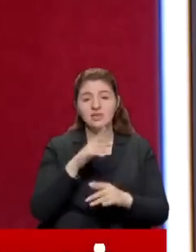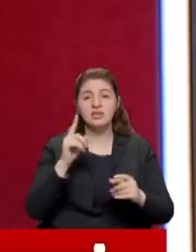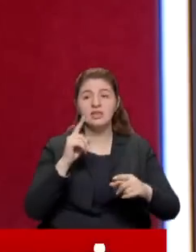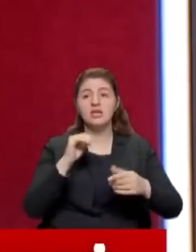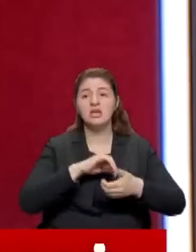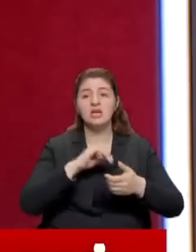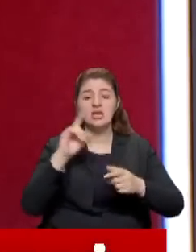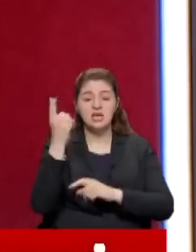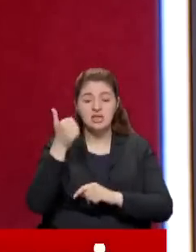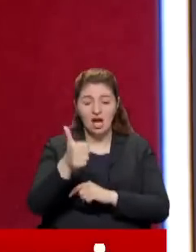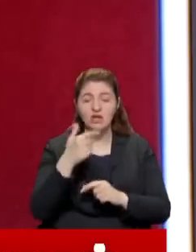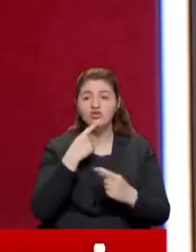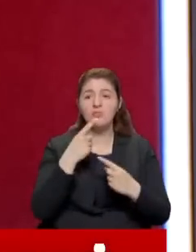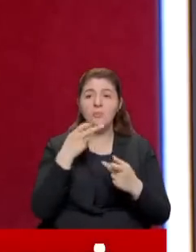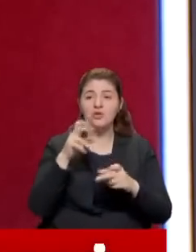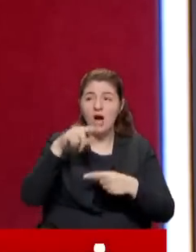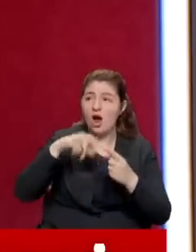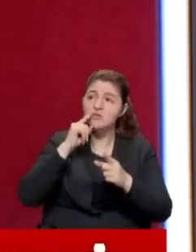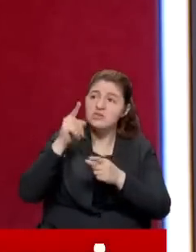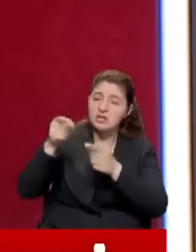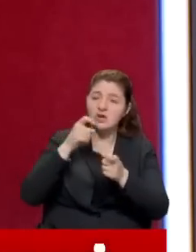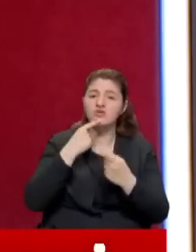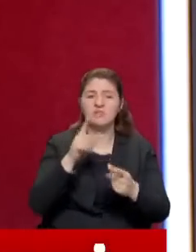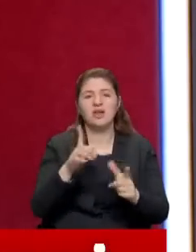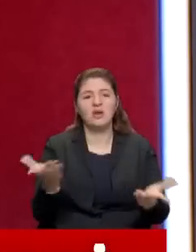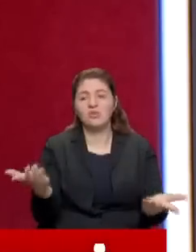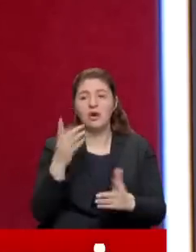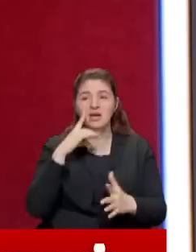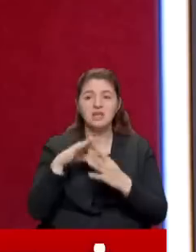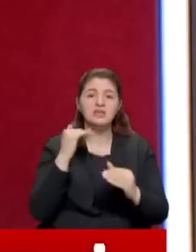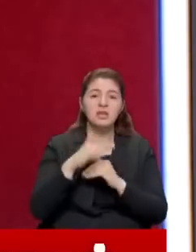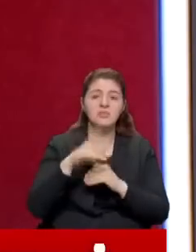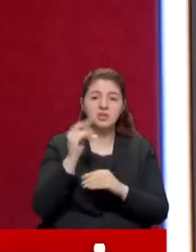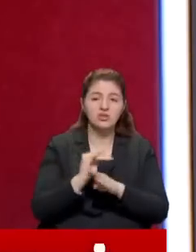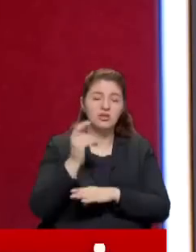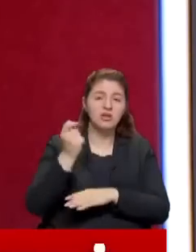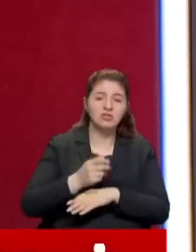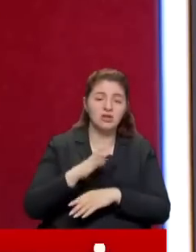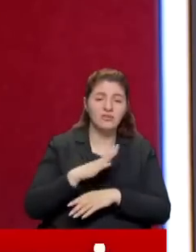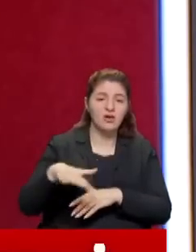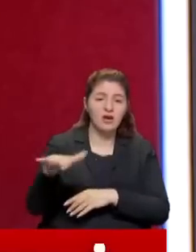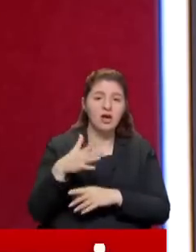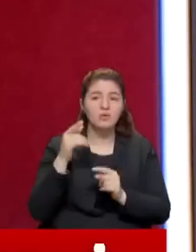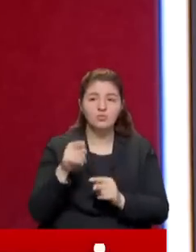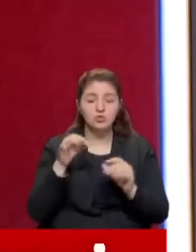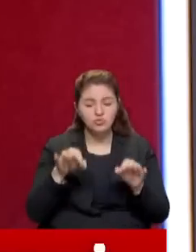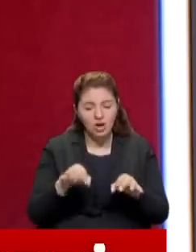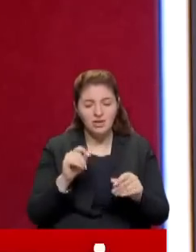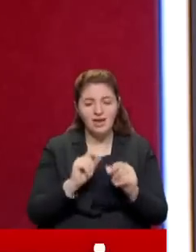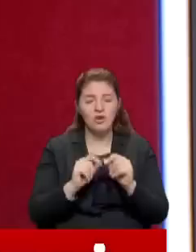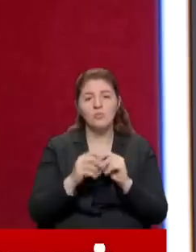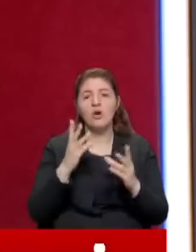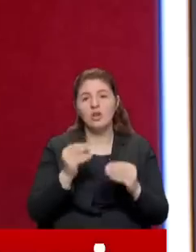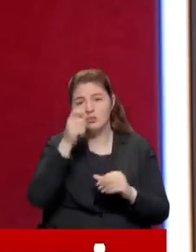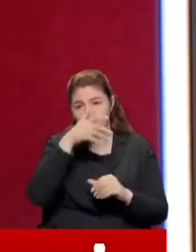iktidarın söylemlerinin boşluğunu arayıp bulmaya söylemesine falan gerek yok. İnsanların bir yaşadığı gerçeklik var. Burada şu anda ekonomik